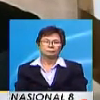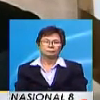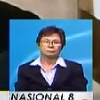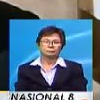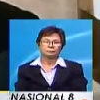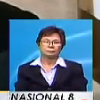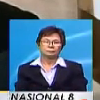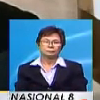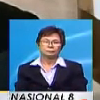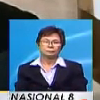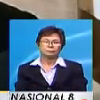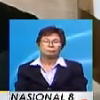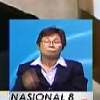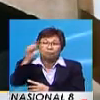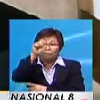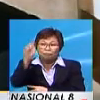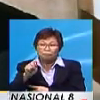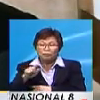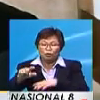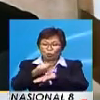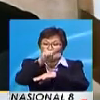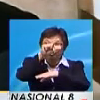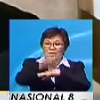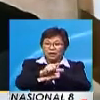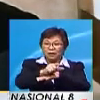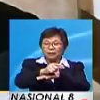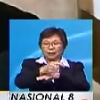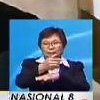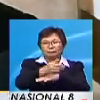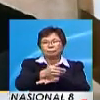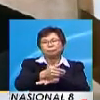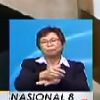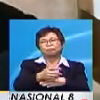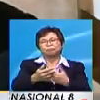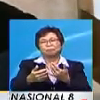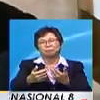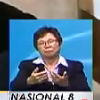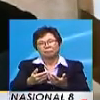Adakah penggunaan aset kekal atau